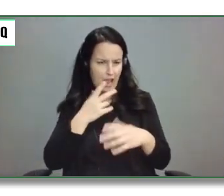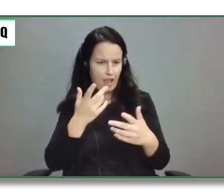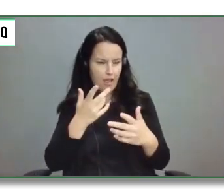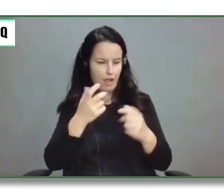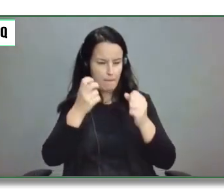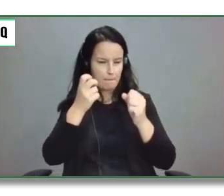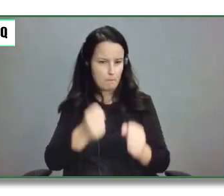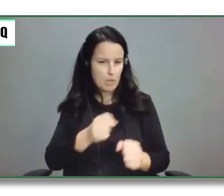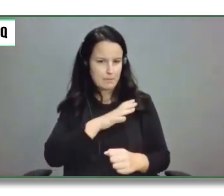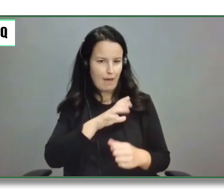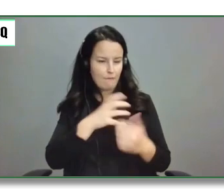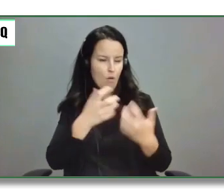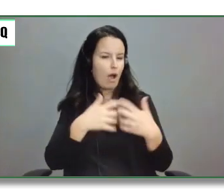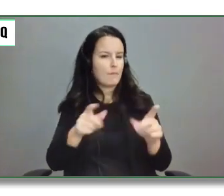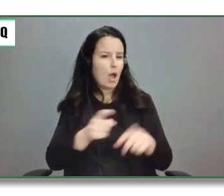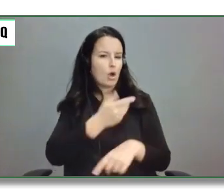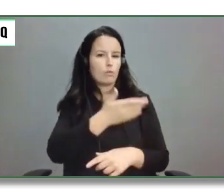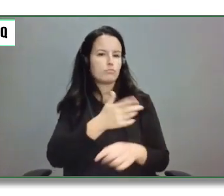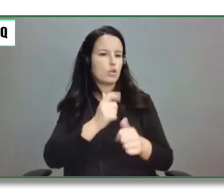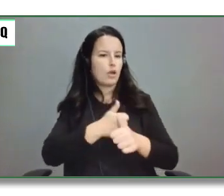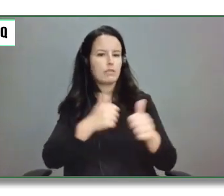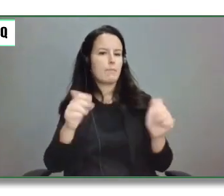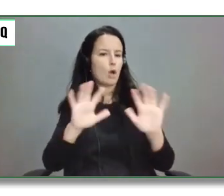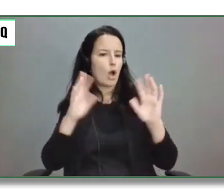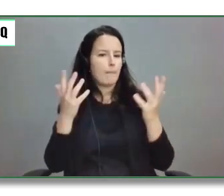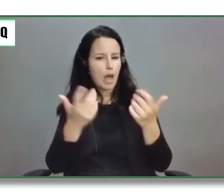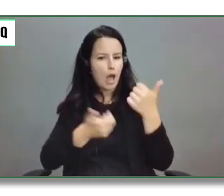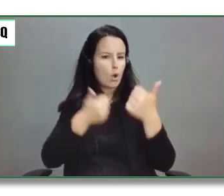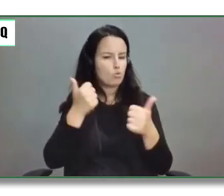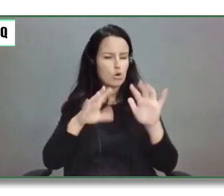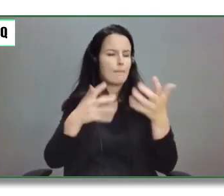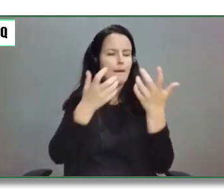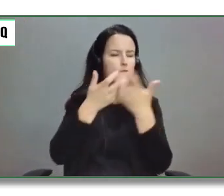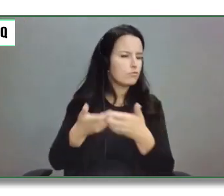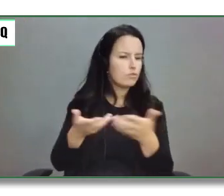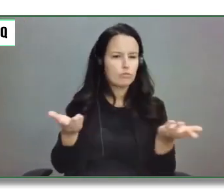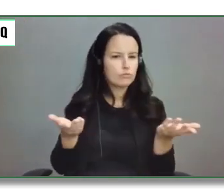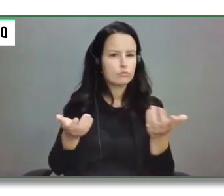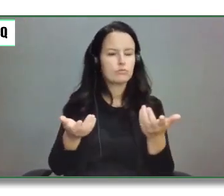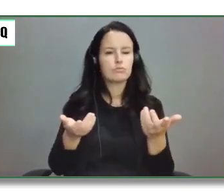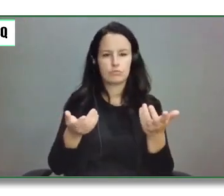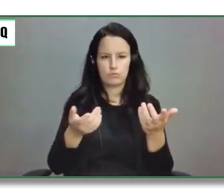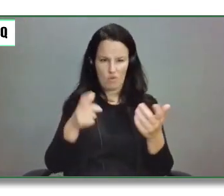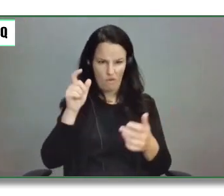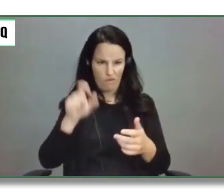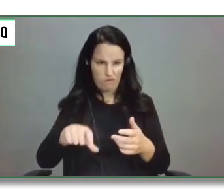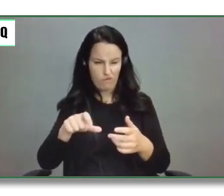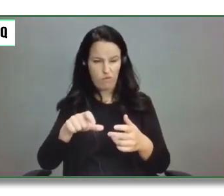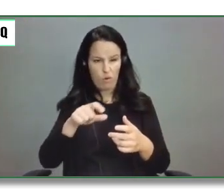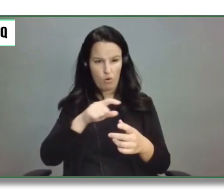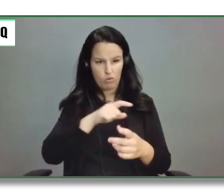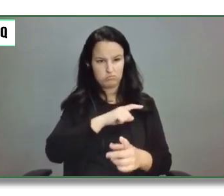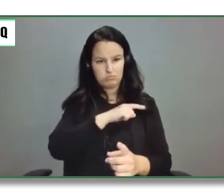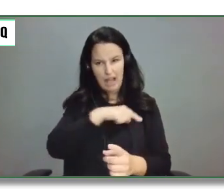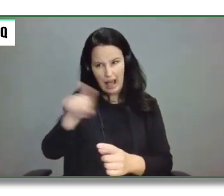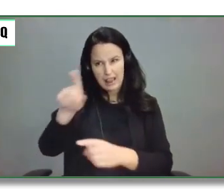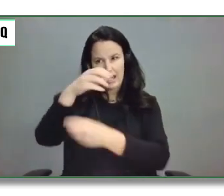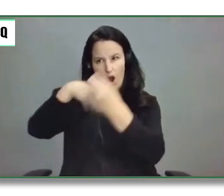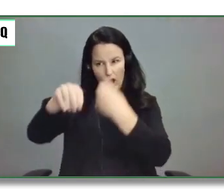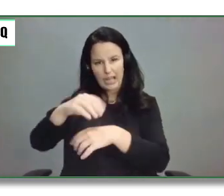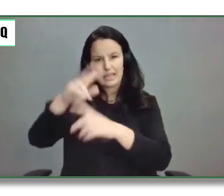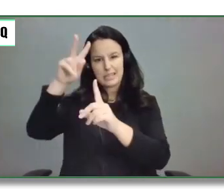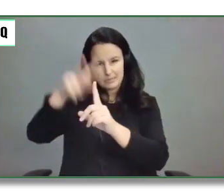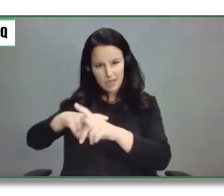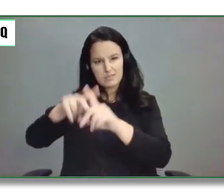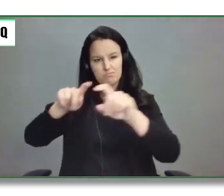Rocheuses ou comment ça s'est passé? Est-ce qu'il faut absolument passer par un organisme?